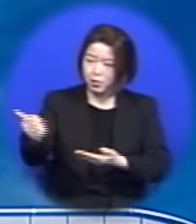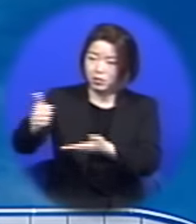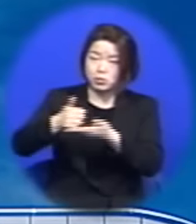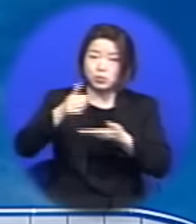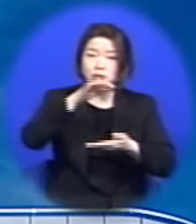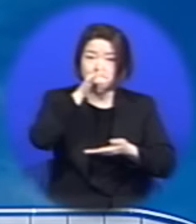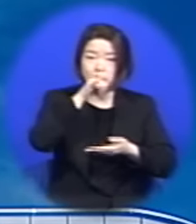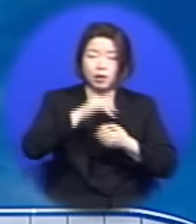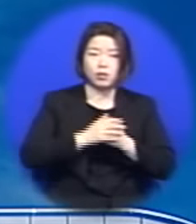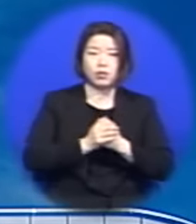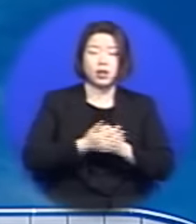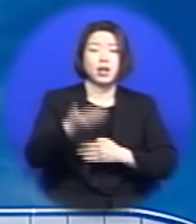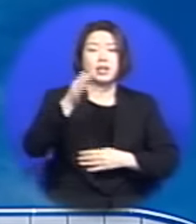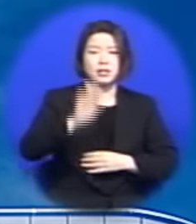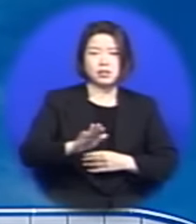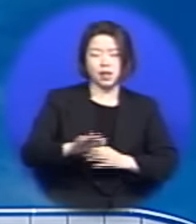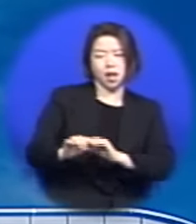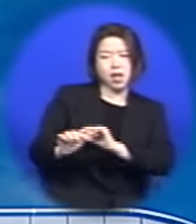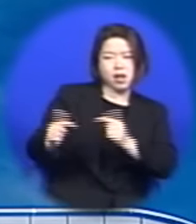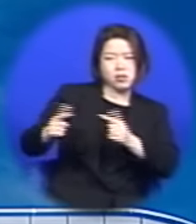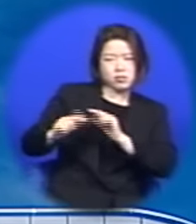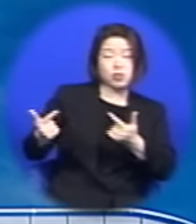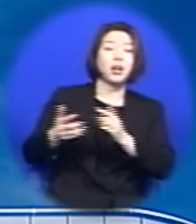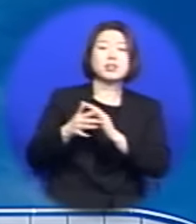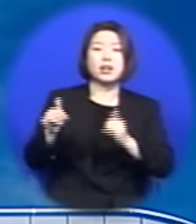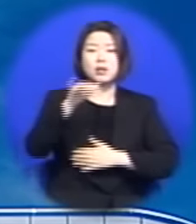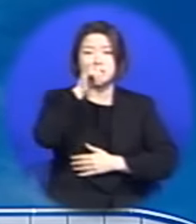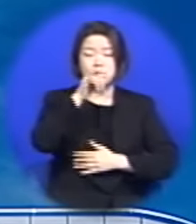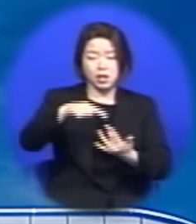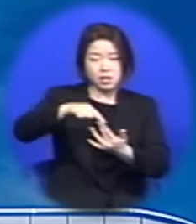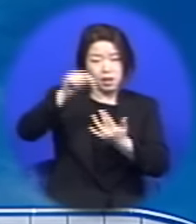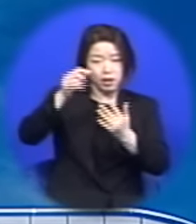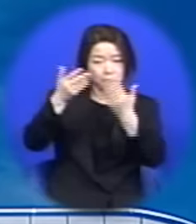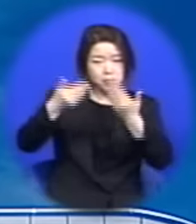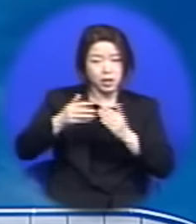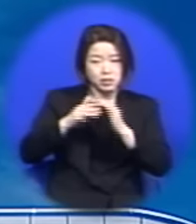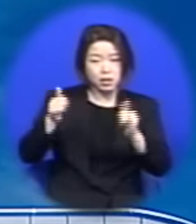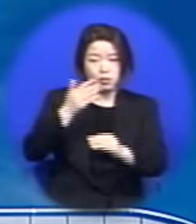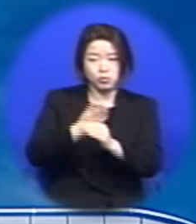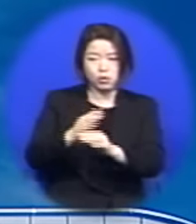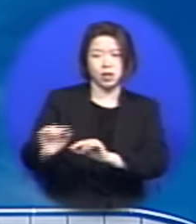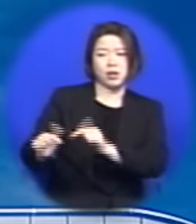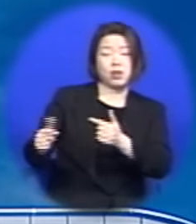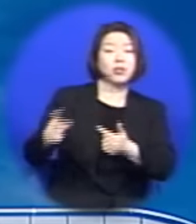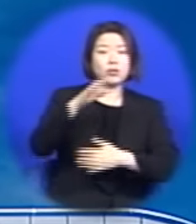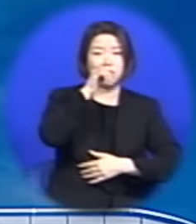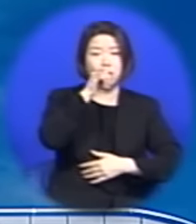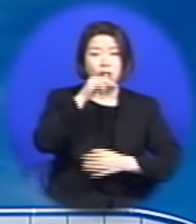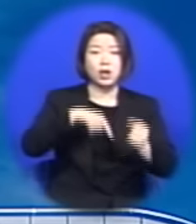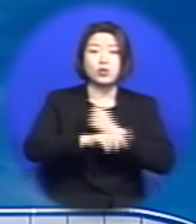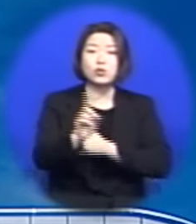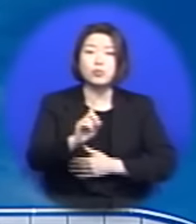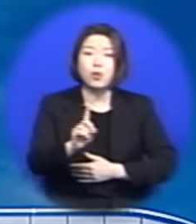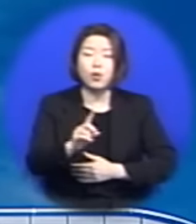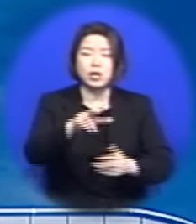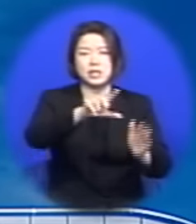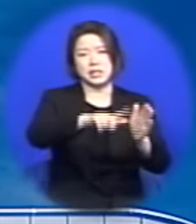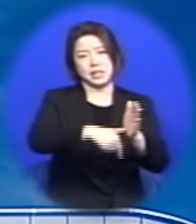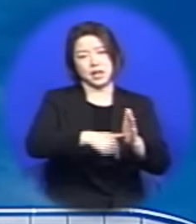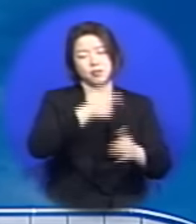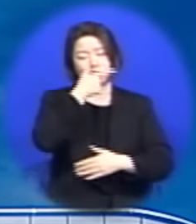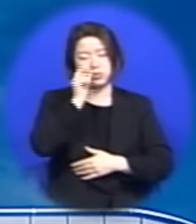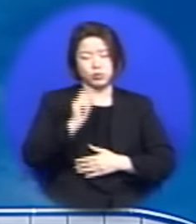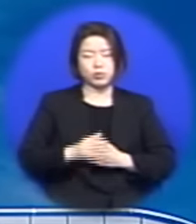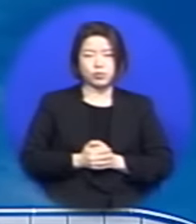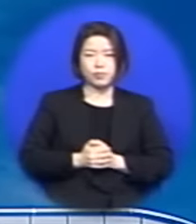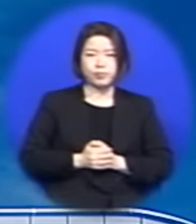초청하십니다 그런데 거절하는 사람이 있는 거예요 택한 받은 사람 중에 이유는 시간이 없어서